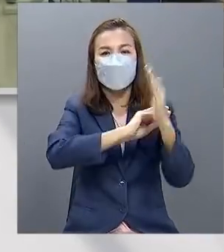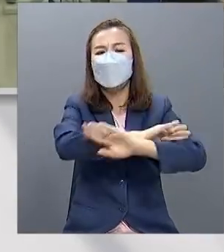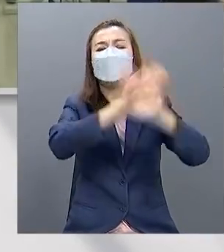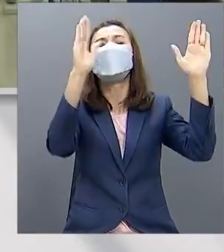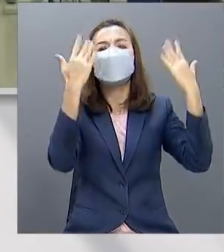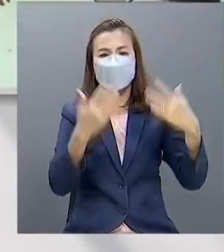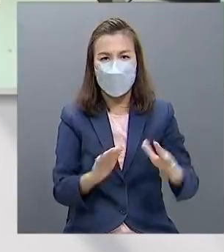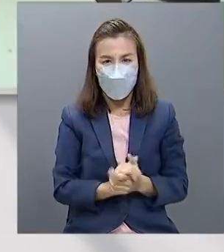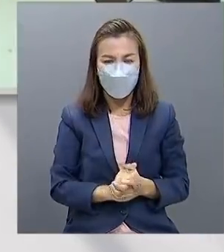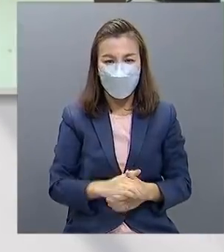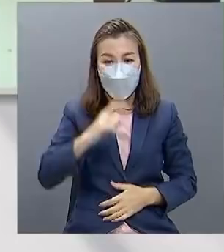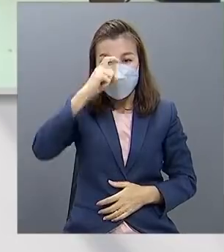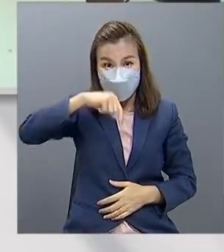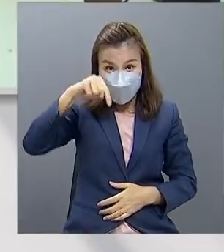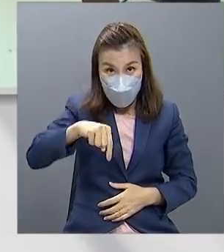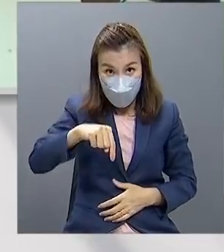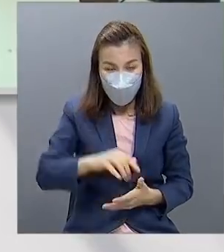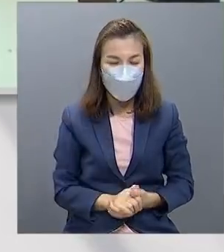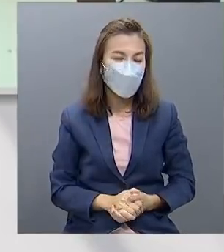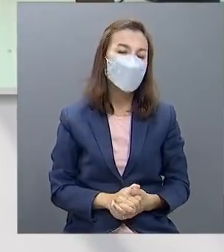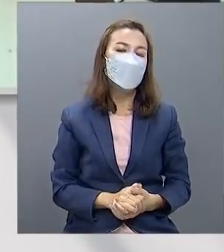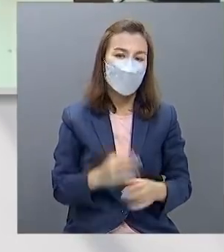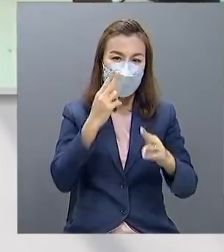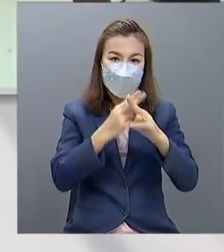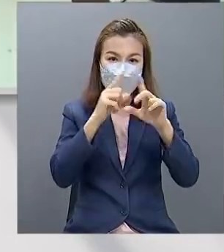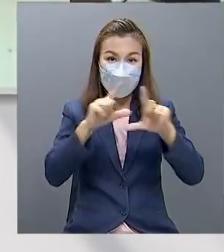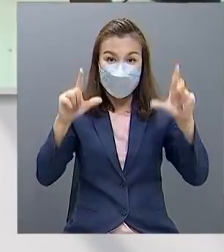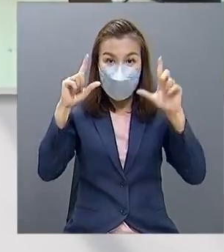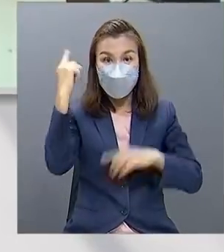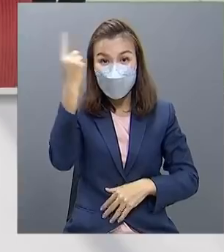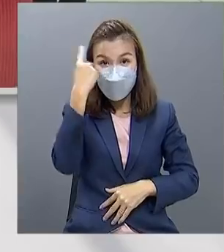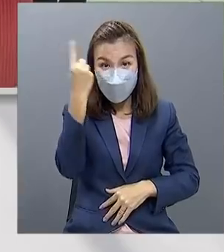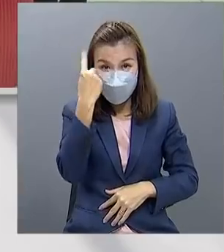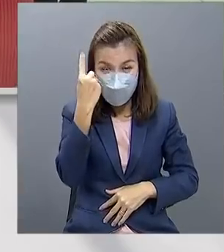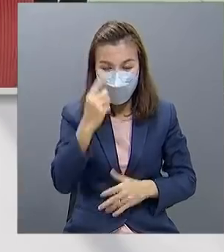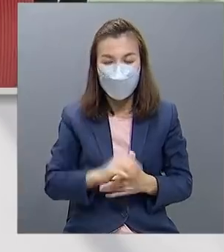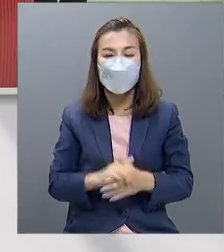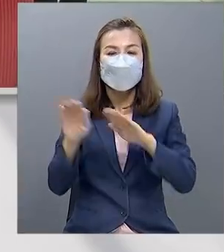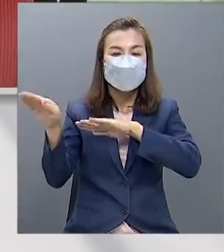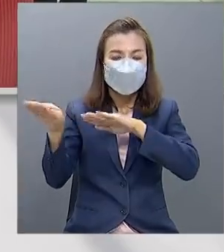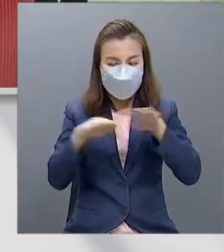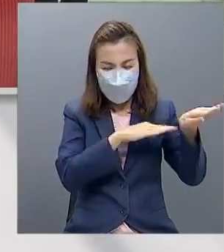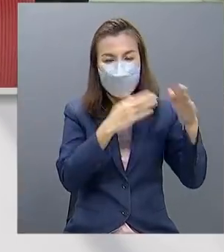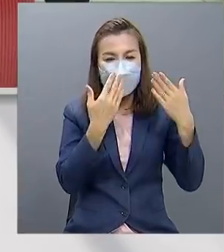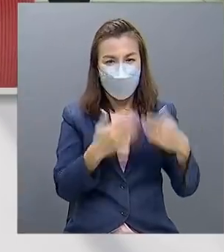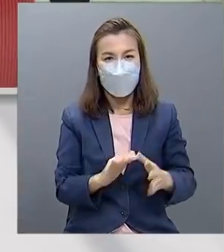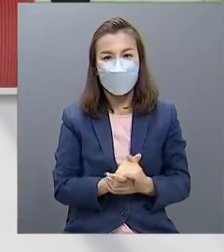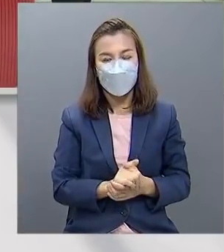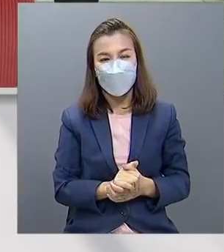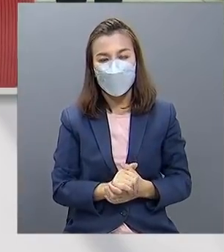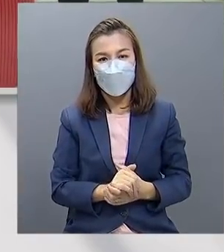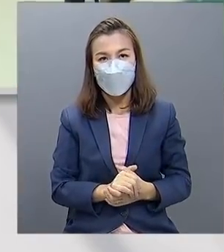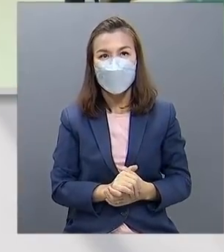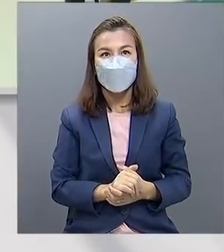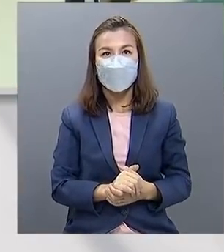ทศเพื่อการท่องเที่ยวอันดับแรกๆของโลกเลยนะคะแล้วก็เรียกว่ามีการเตรียมพร้อมกันมานานแล้วค่ะทั้งนี้นะคะก็เชื่อมั่นว่